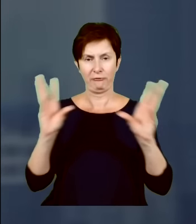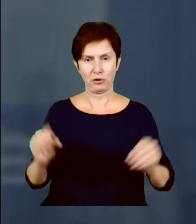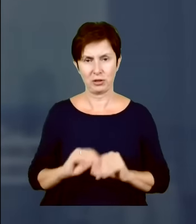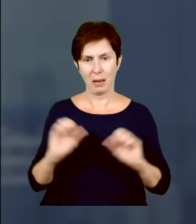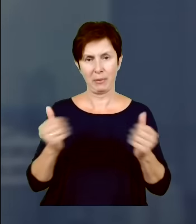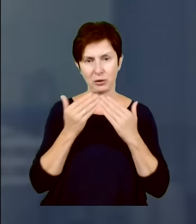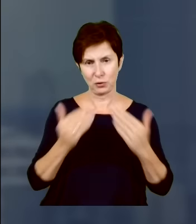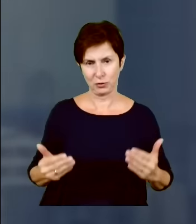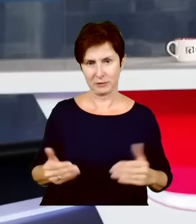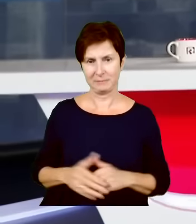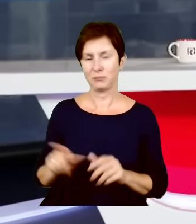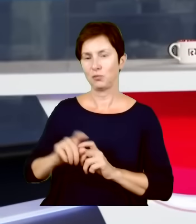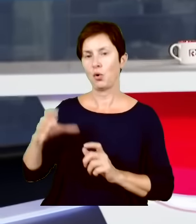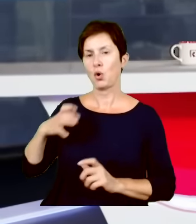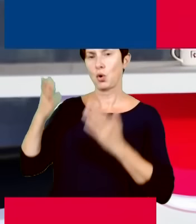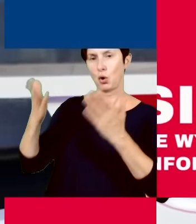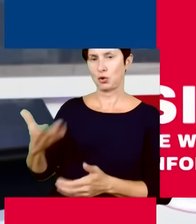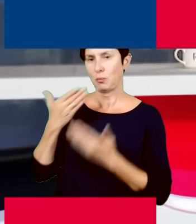Dziękuję naszym gościom